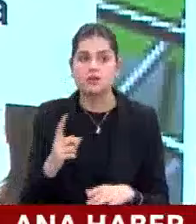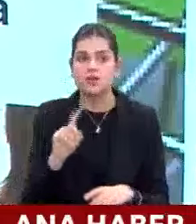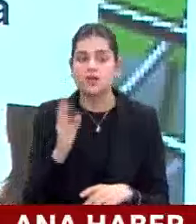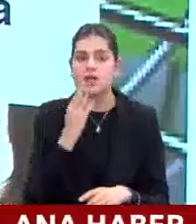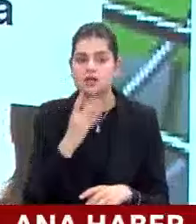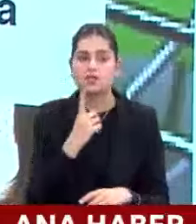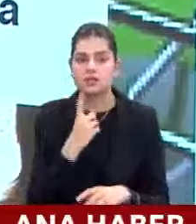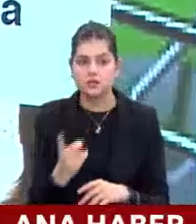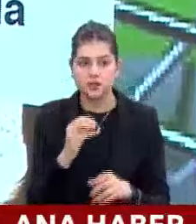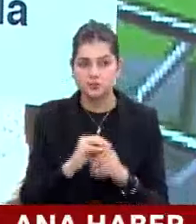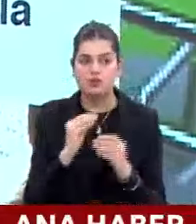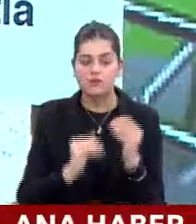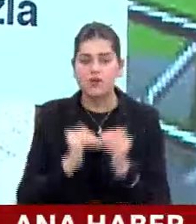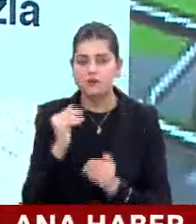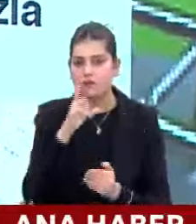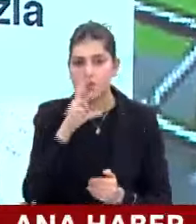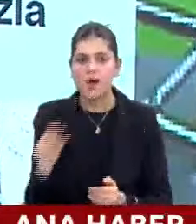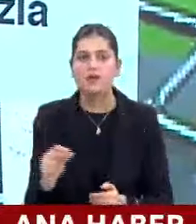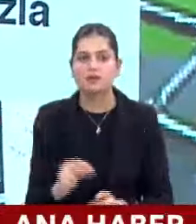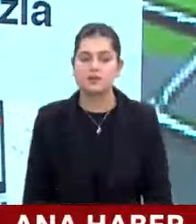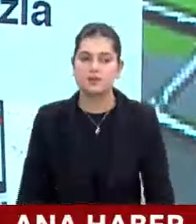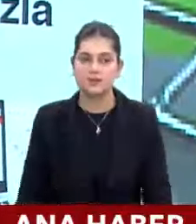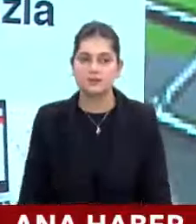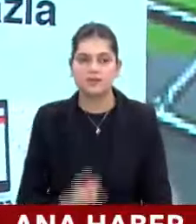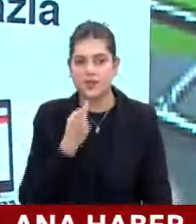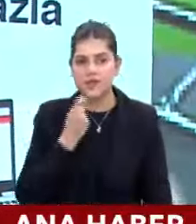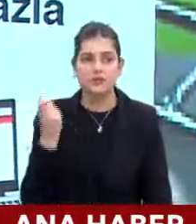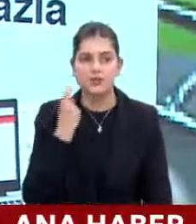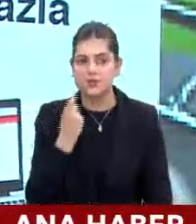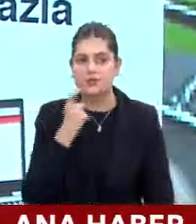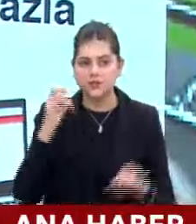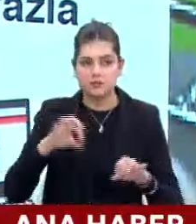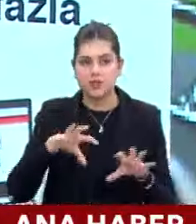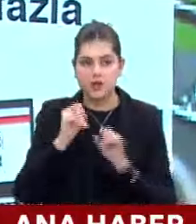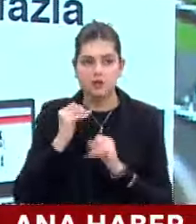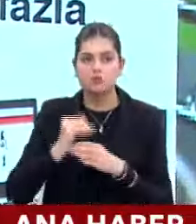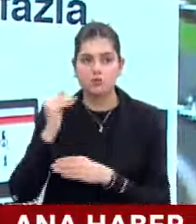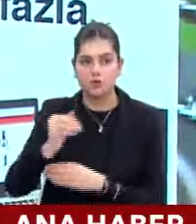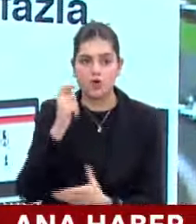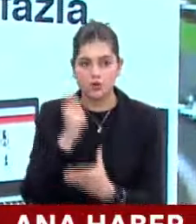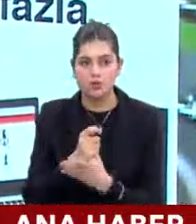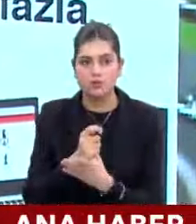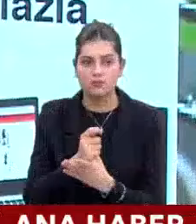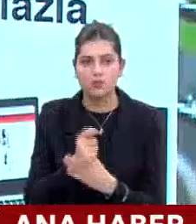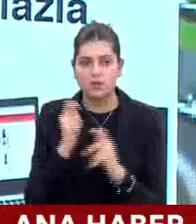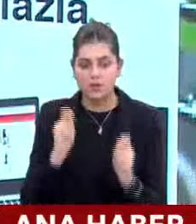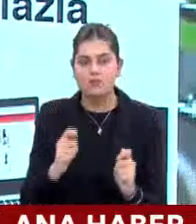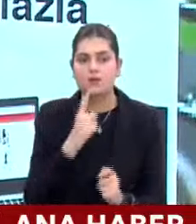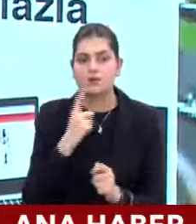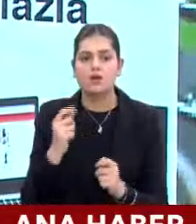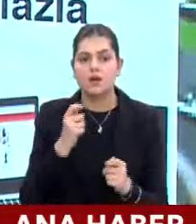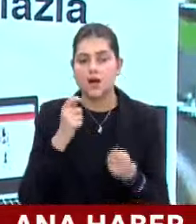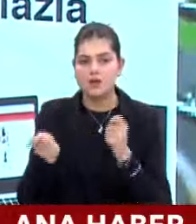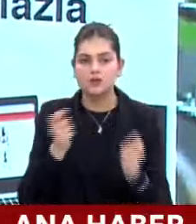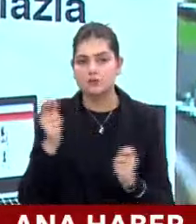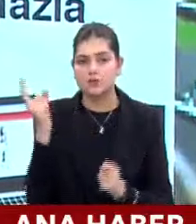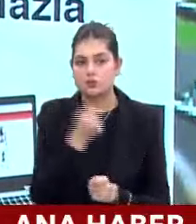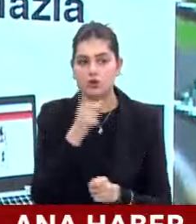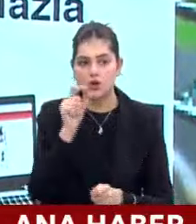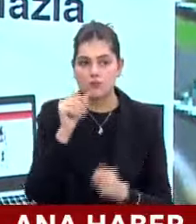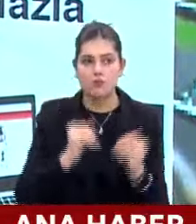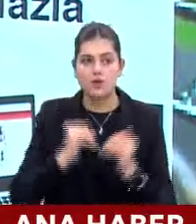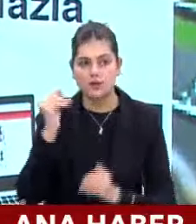genç tüketiciler için son derece cazip. Geçen yıla göre şimdi al sonra öde özelliği kullanılarak yapılan harcamalar